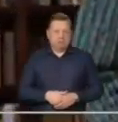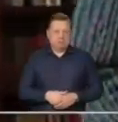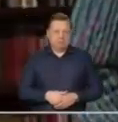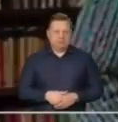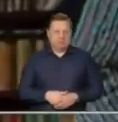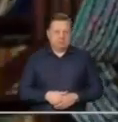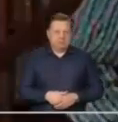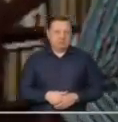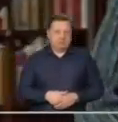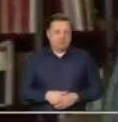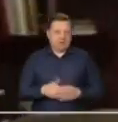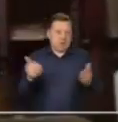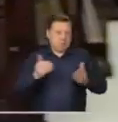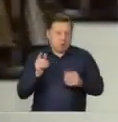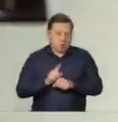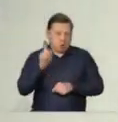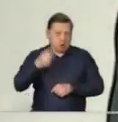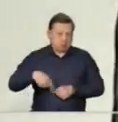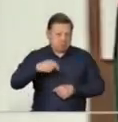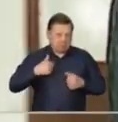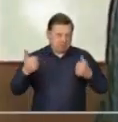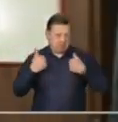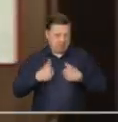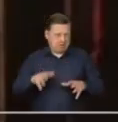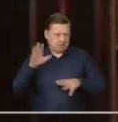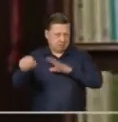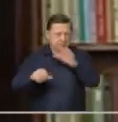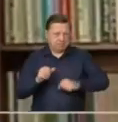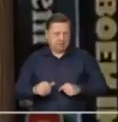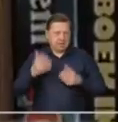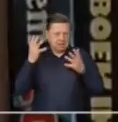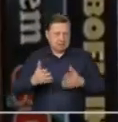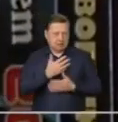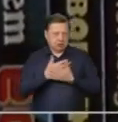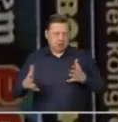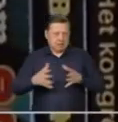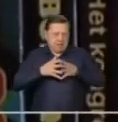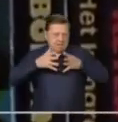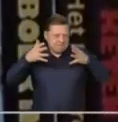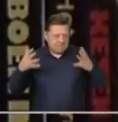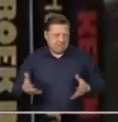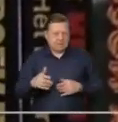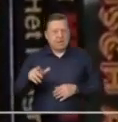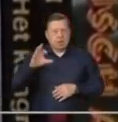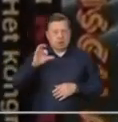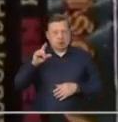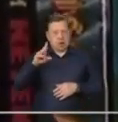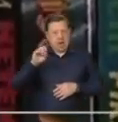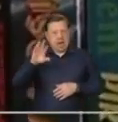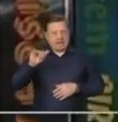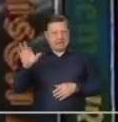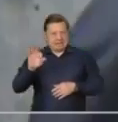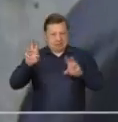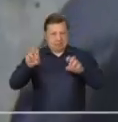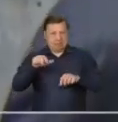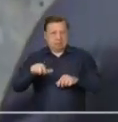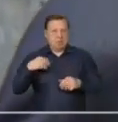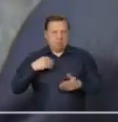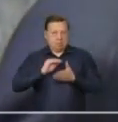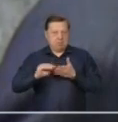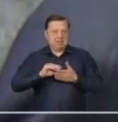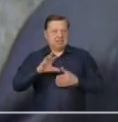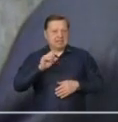A może wcale nie chcemy zdobywać kosmosu, chcemy tylko rozszerzyć Ziemię do jego granic. Tak pisał w Solaris Stanisław Lem. Zastanawiać się nad tym będziemy